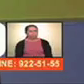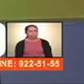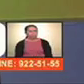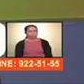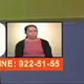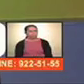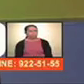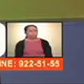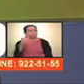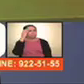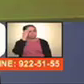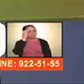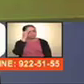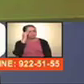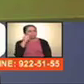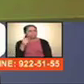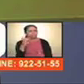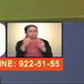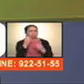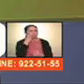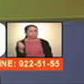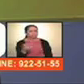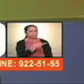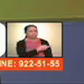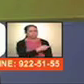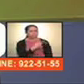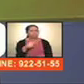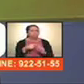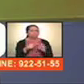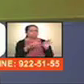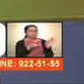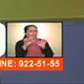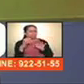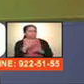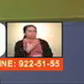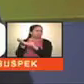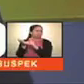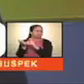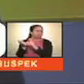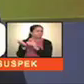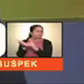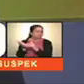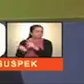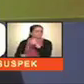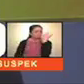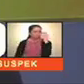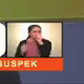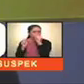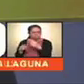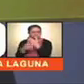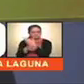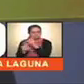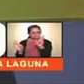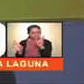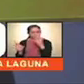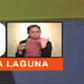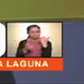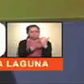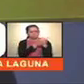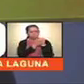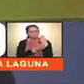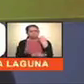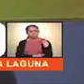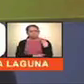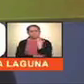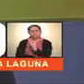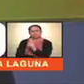nanay. Alam mo naman gustong-gustong umuwi ni Kay. Eh, natatakot lang po sa kanya eh. Noong Sabado, nandyan kami. Nireskyo ako ng mga pulis.